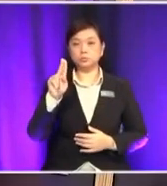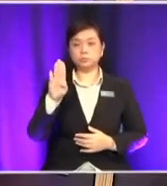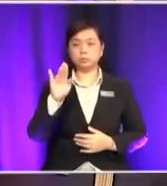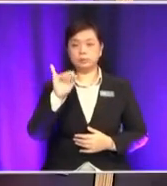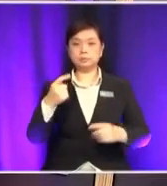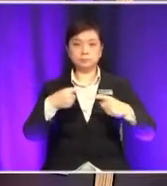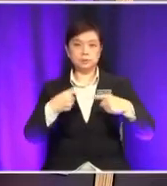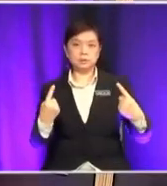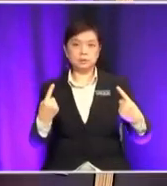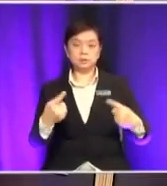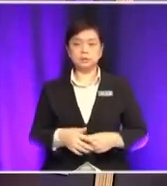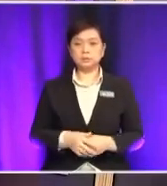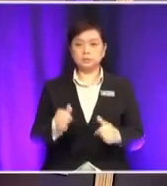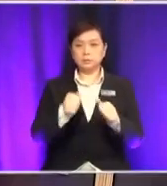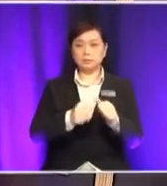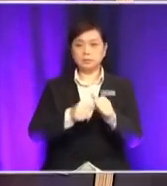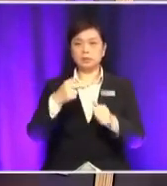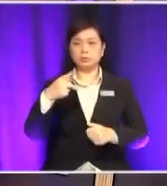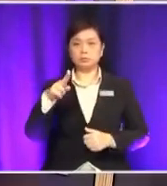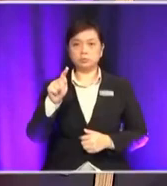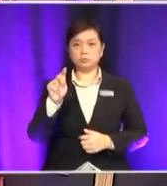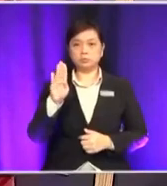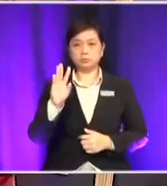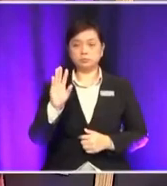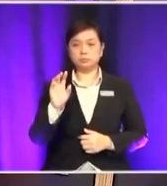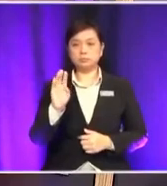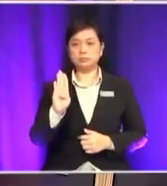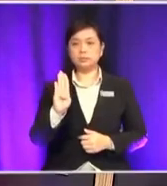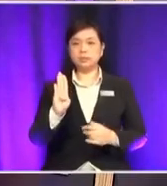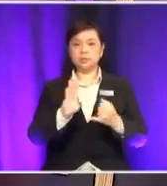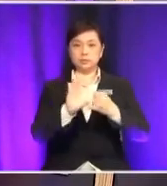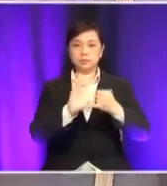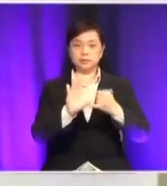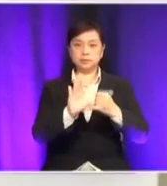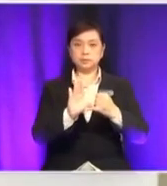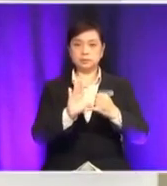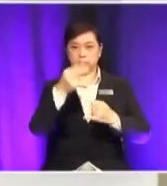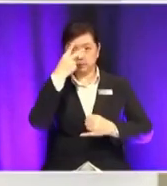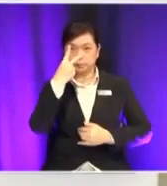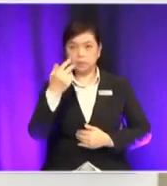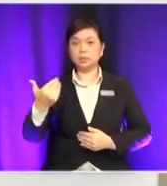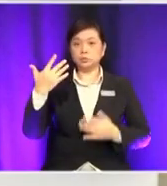setiap kutub sel mengandung bilangan Nampak tak kita sudah haploid sudah